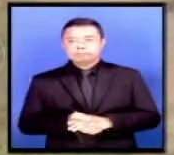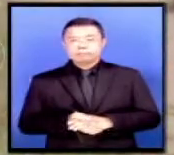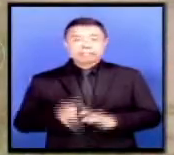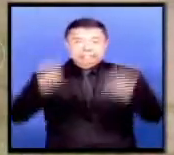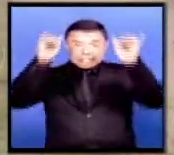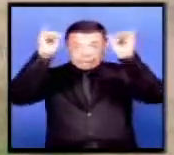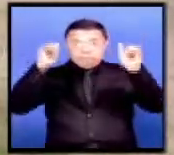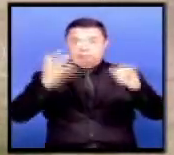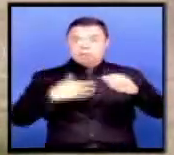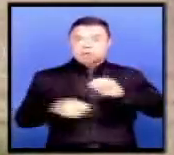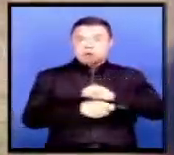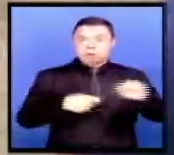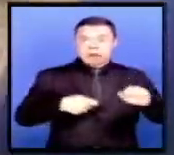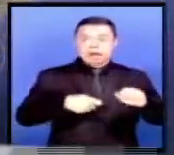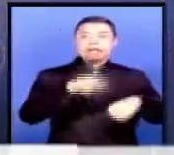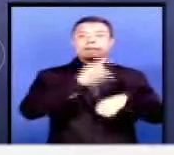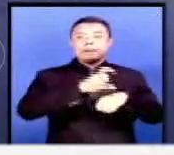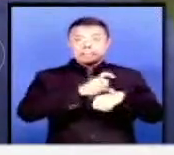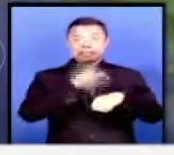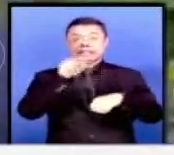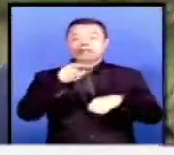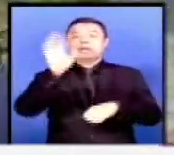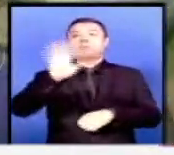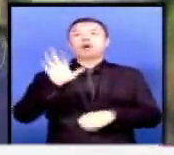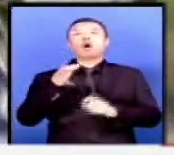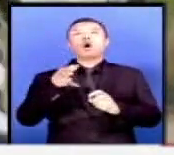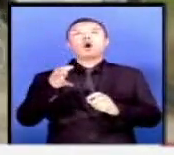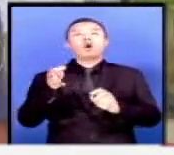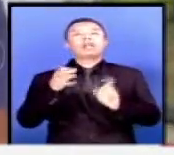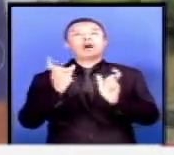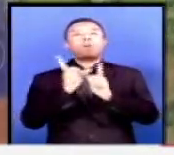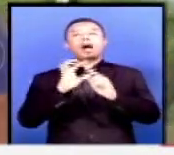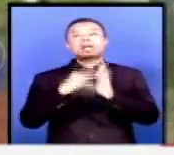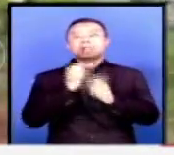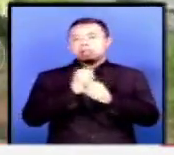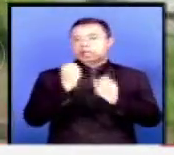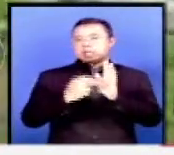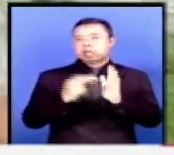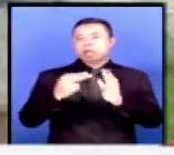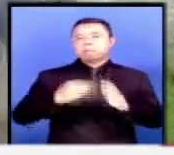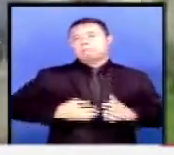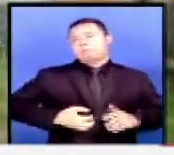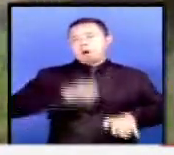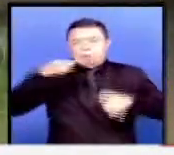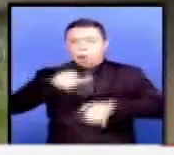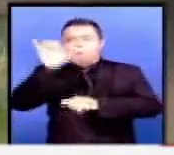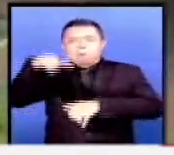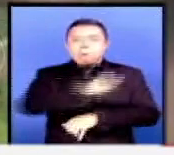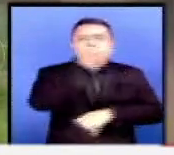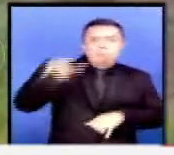Seekor sapi kurban di Masjid Nurul Alif Sampit, Kabupaten Kota Waringin Timur ngamuk saat disembelih pada Lebaran Idul Adha